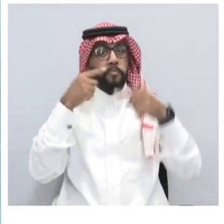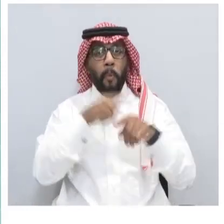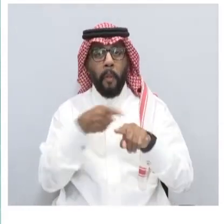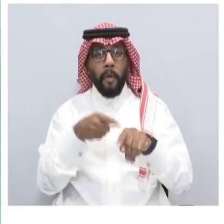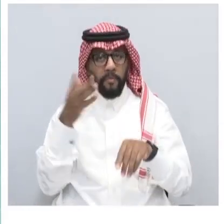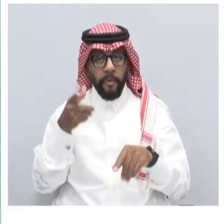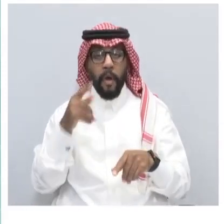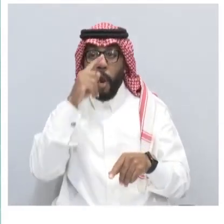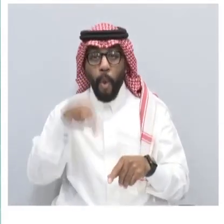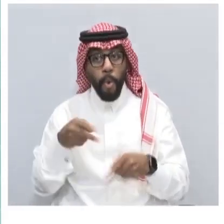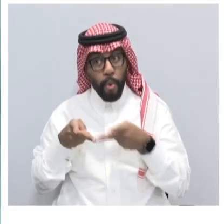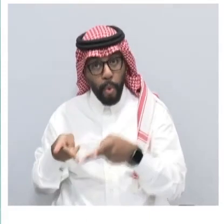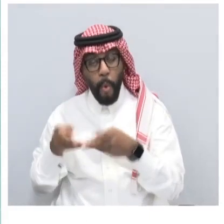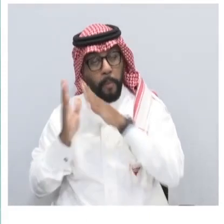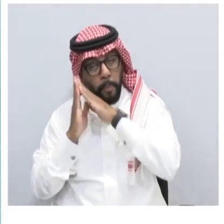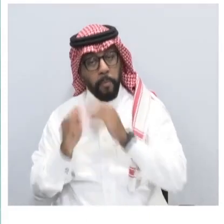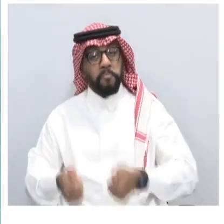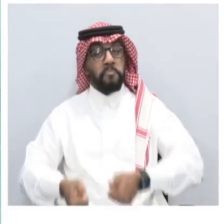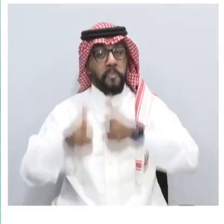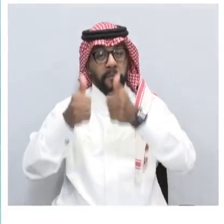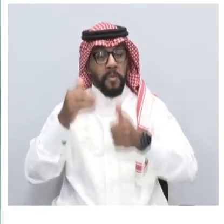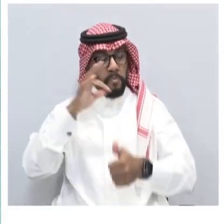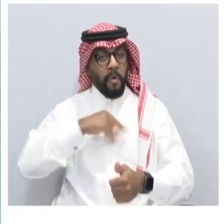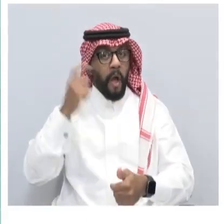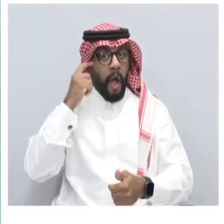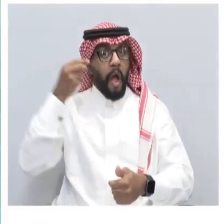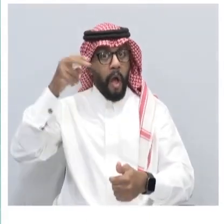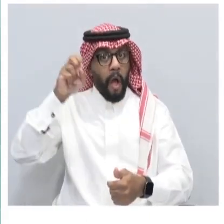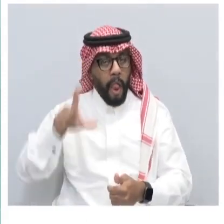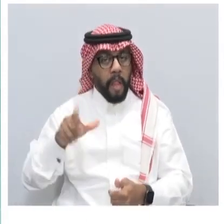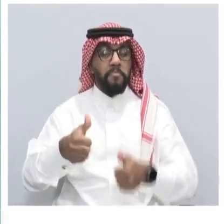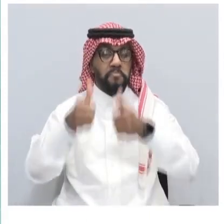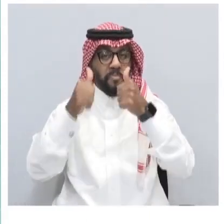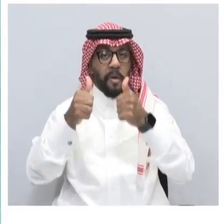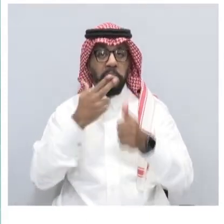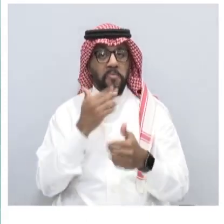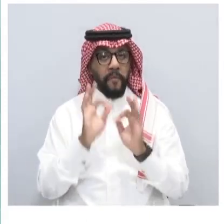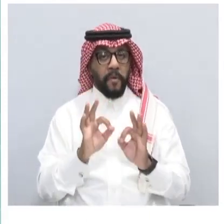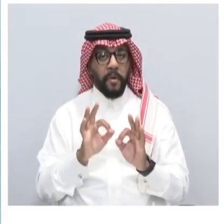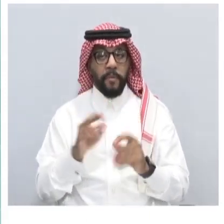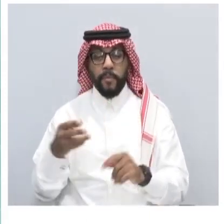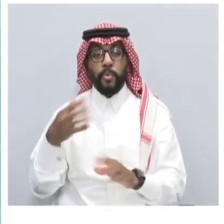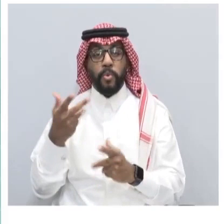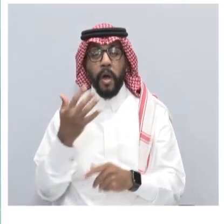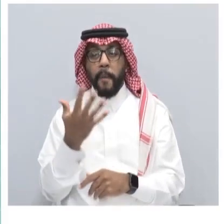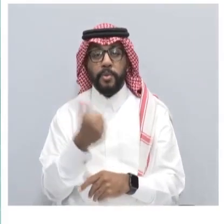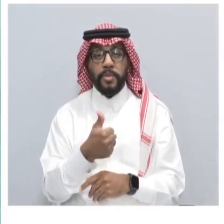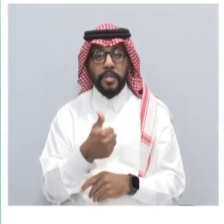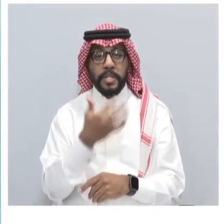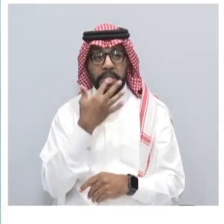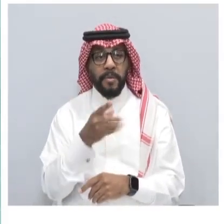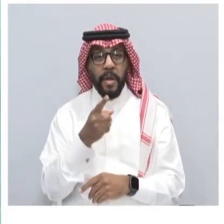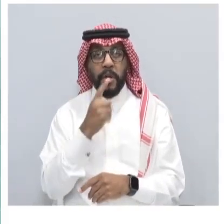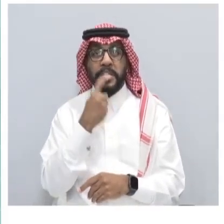النوم الجسم والعقل لنفترض ان شخصا عمره 75 عاما يقضي ما يقارب 25 عاما ثلث